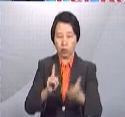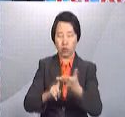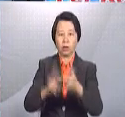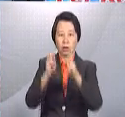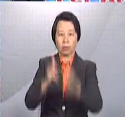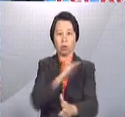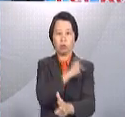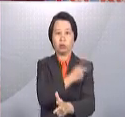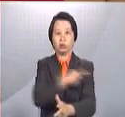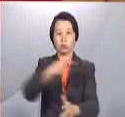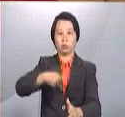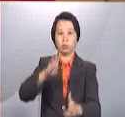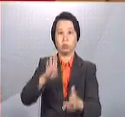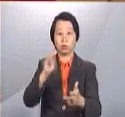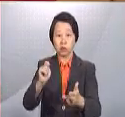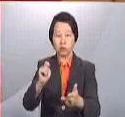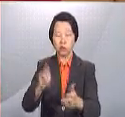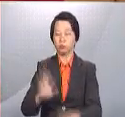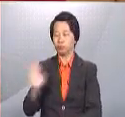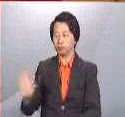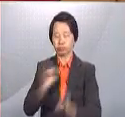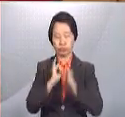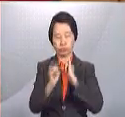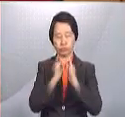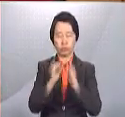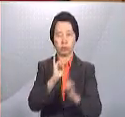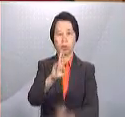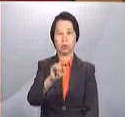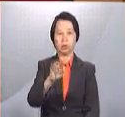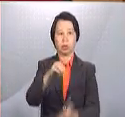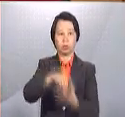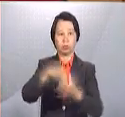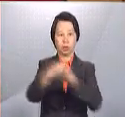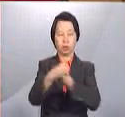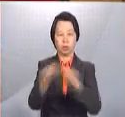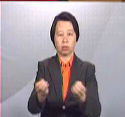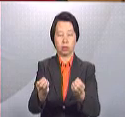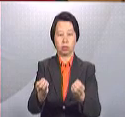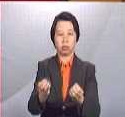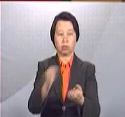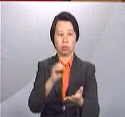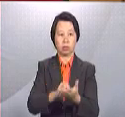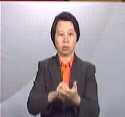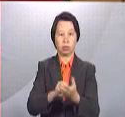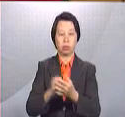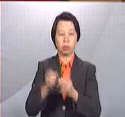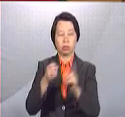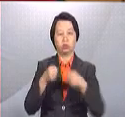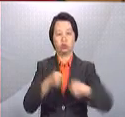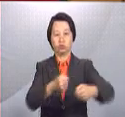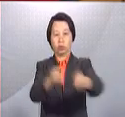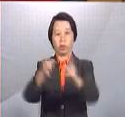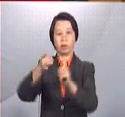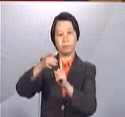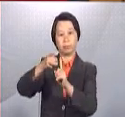pihak berkuasa tempatan. Beliau ditemubual wartawan RTM di Pejabat Persatuan Berkenaan di Sungai Besi.